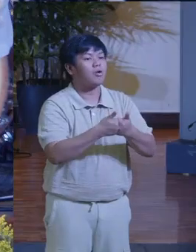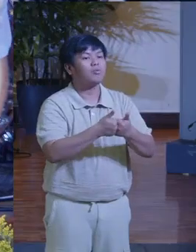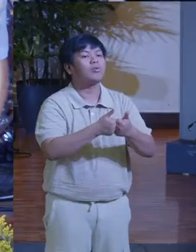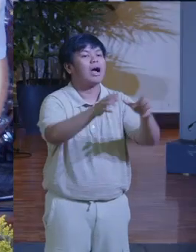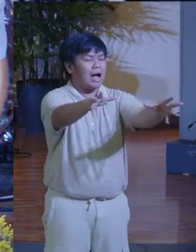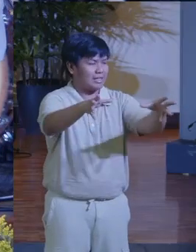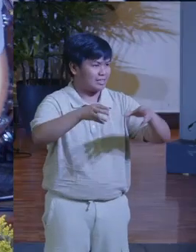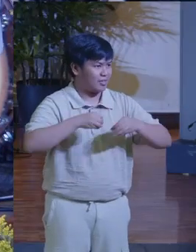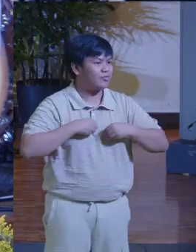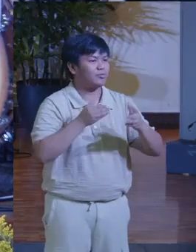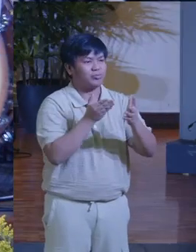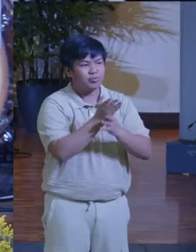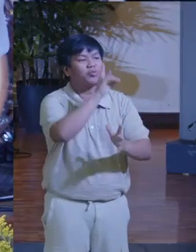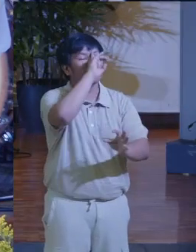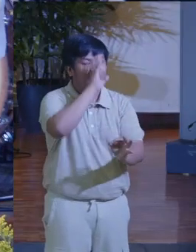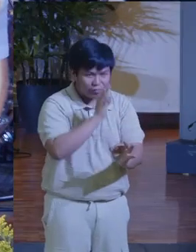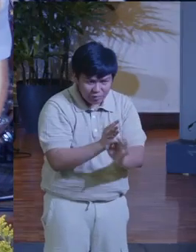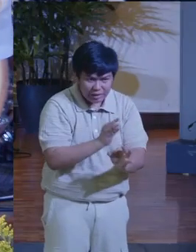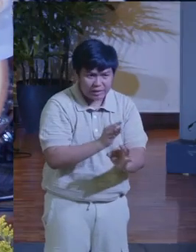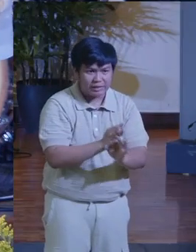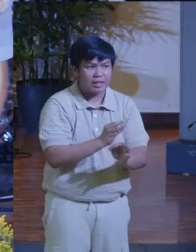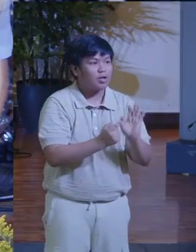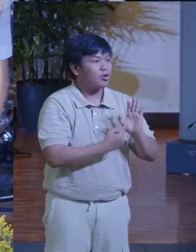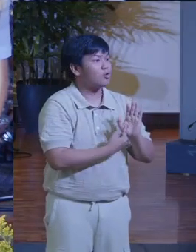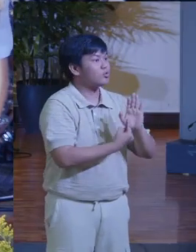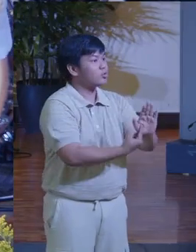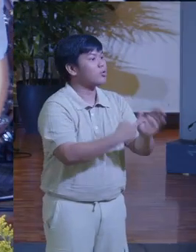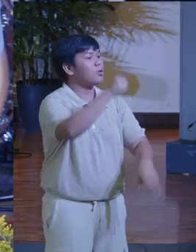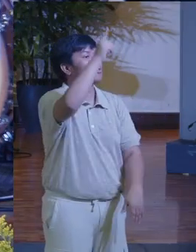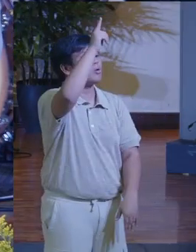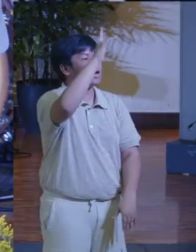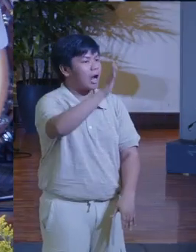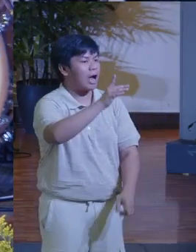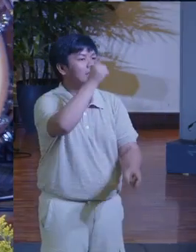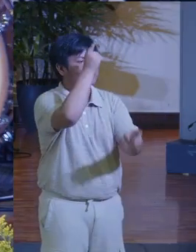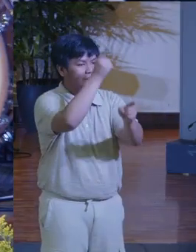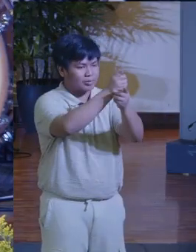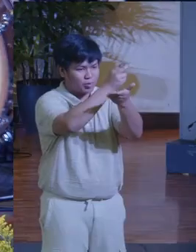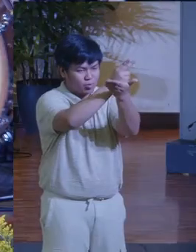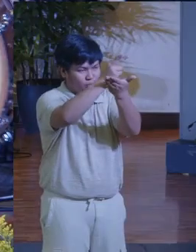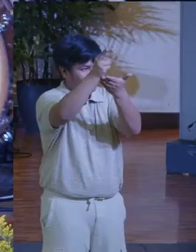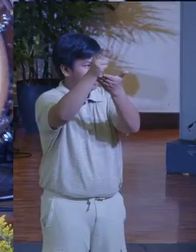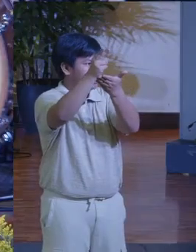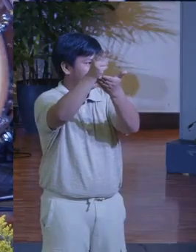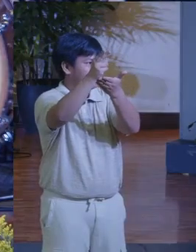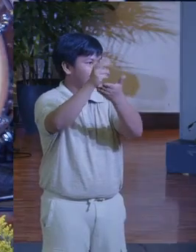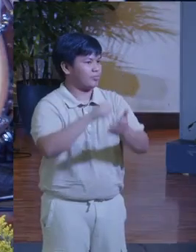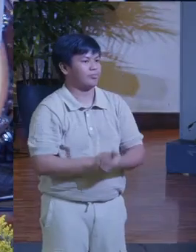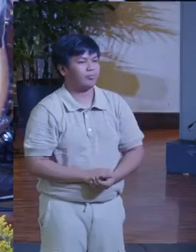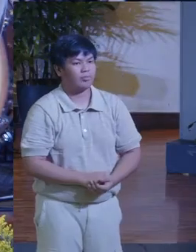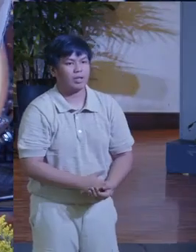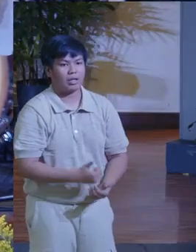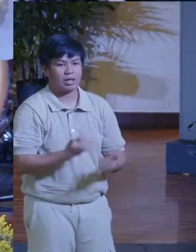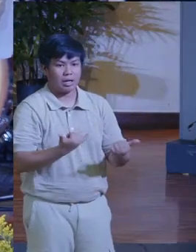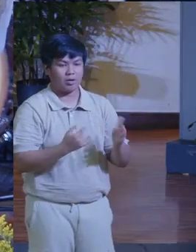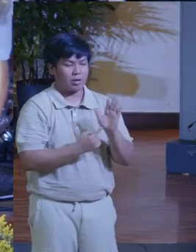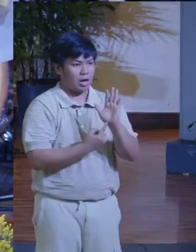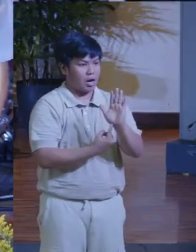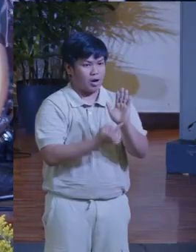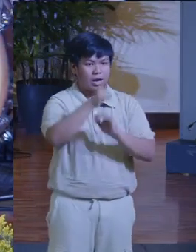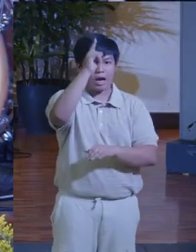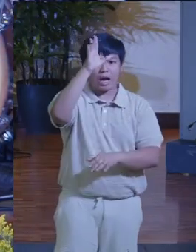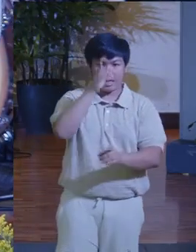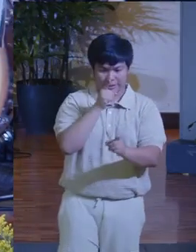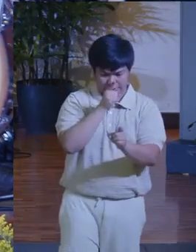received by faith. This was to show God's righteousness. Dito pinapakita ng Diyos ay